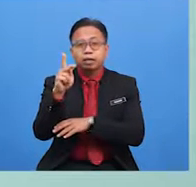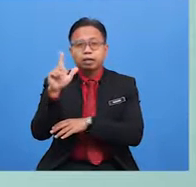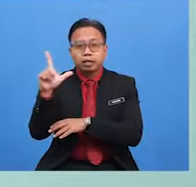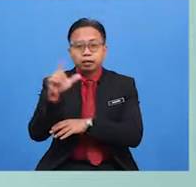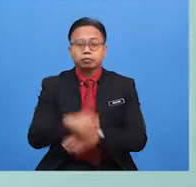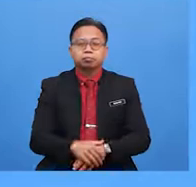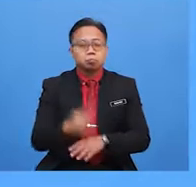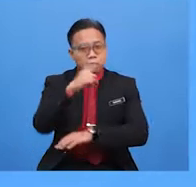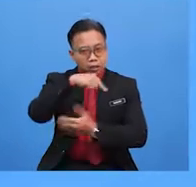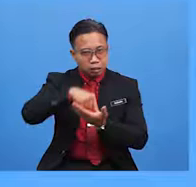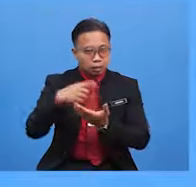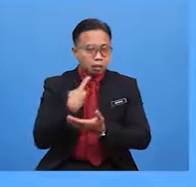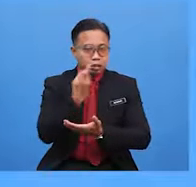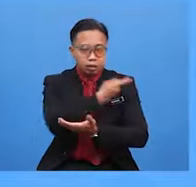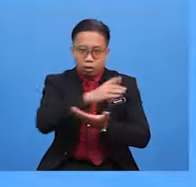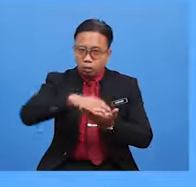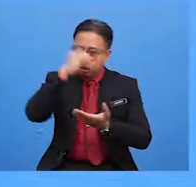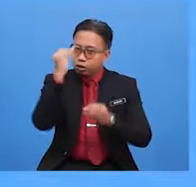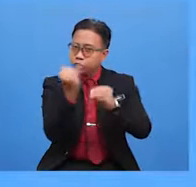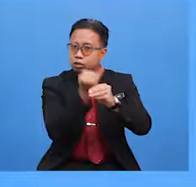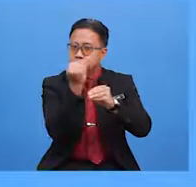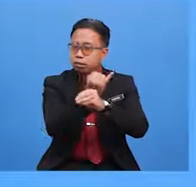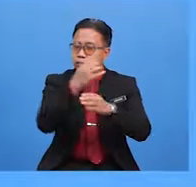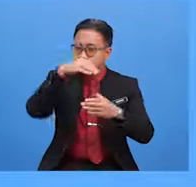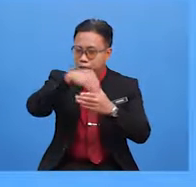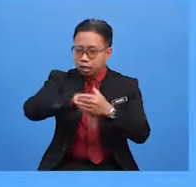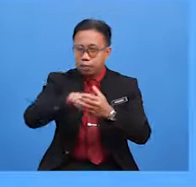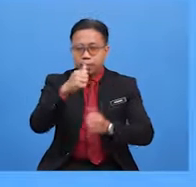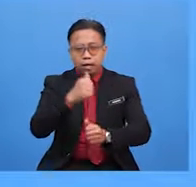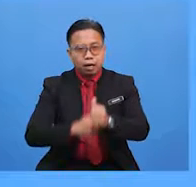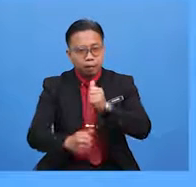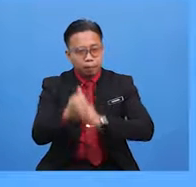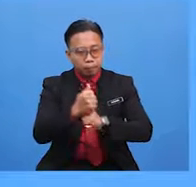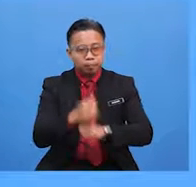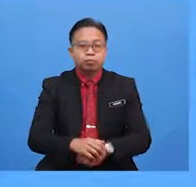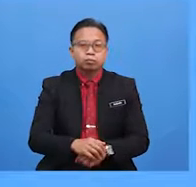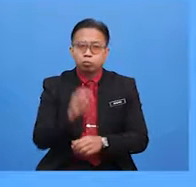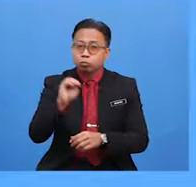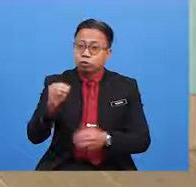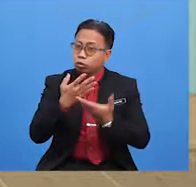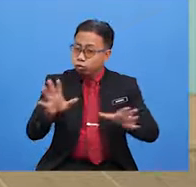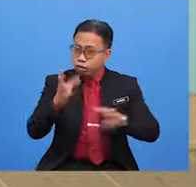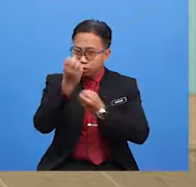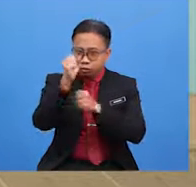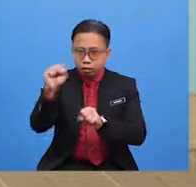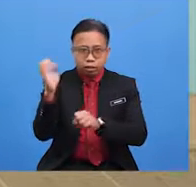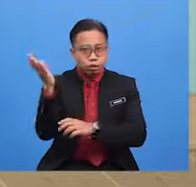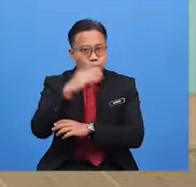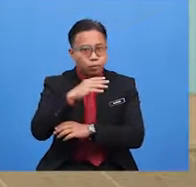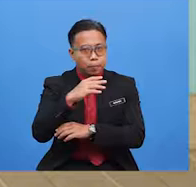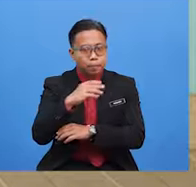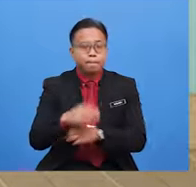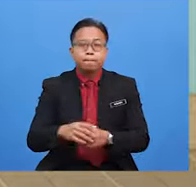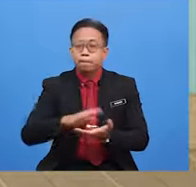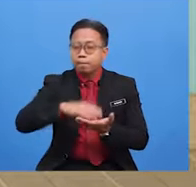Hari ini kita akan belajar tentang jirin dalam alam. Murid-murid dah sedia? Jom, mari kita